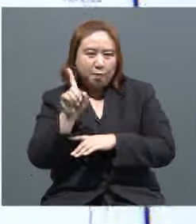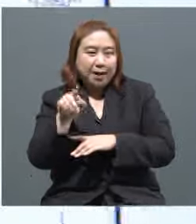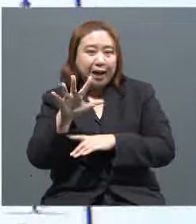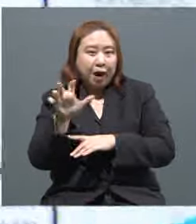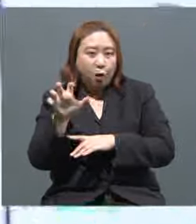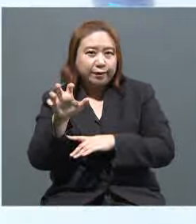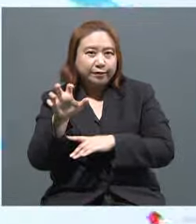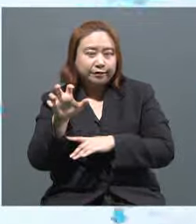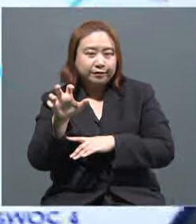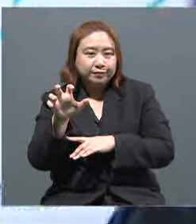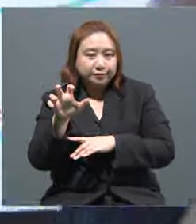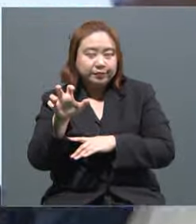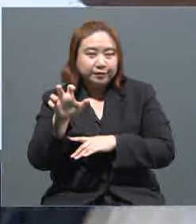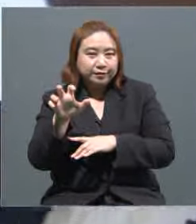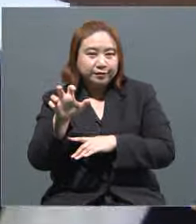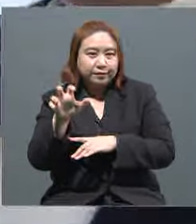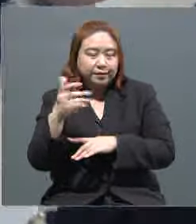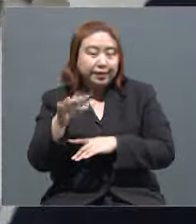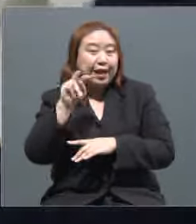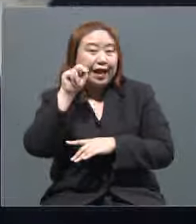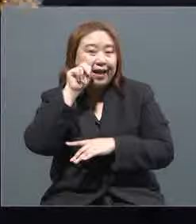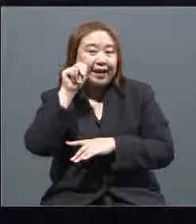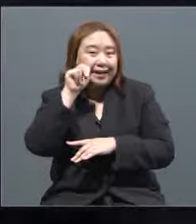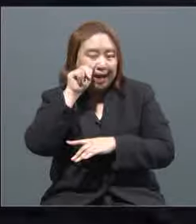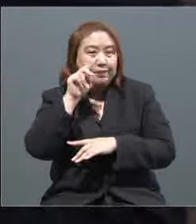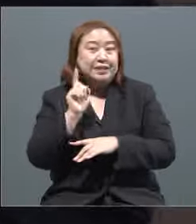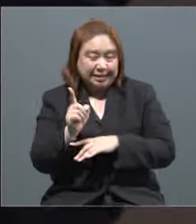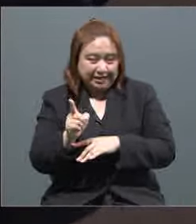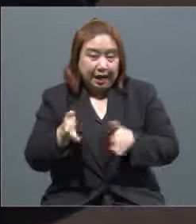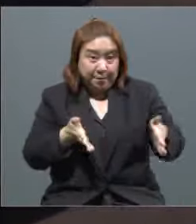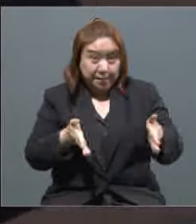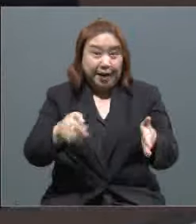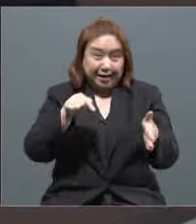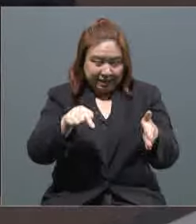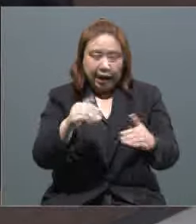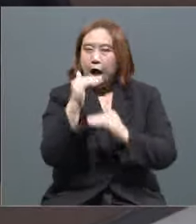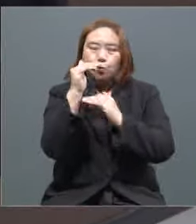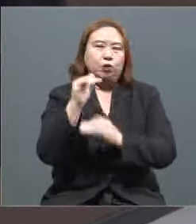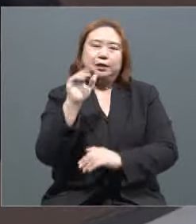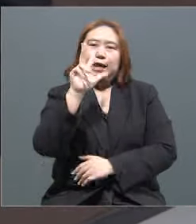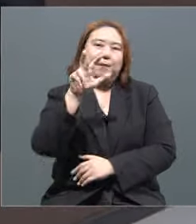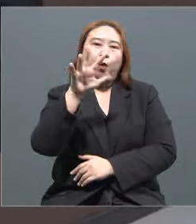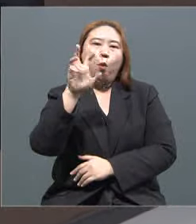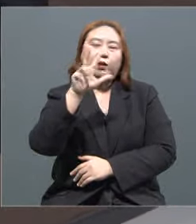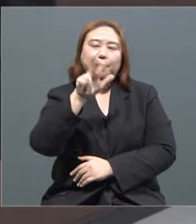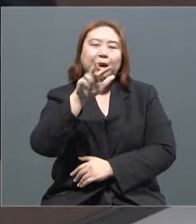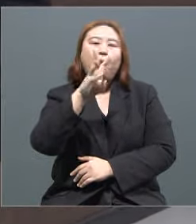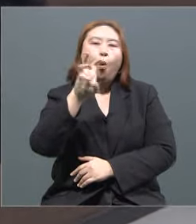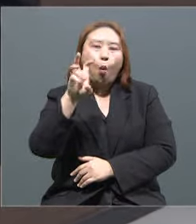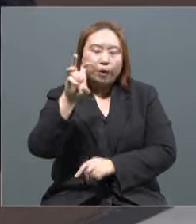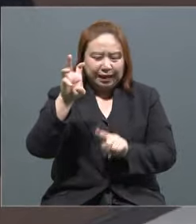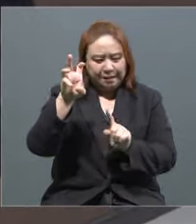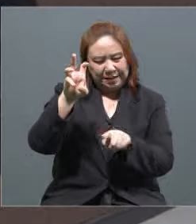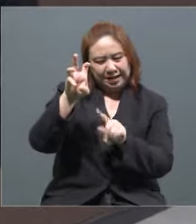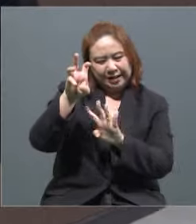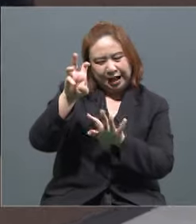1,400 ลูกบาศก์เมตรก็จากปริมาณน้ำสูงสุดที่รับได้ของลำน้ำนี้ที่ 3,600 ซึ่งดูแล้วเนี่ยก็ประมาณครึ่งหนึ่งของลำน้ำครับก็ดูแล้ว